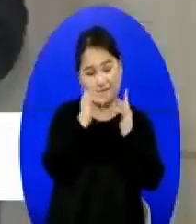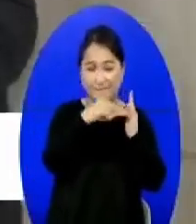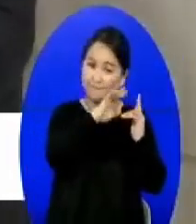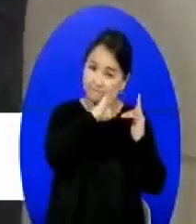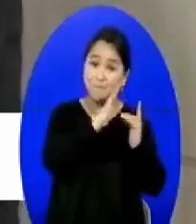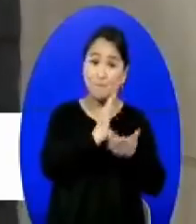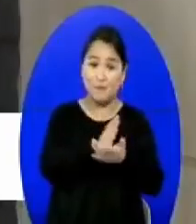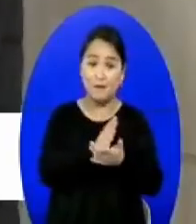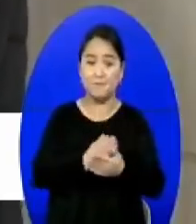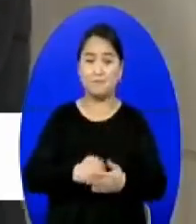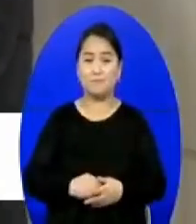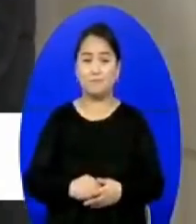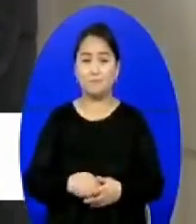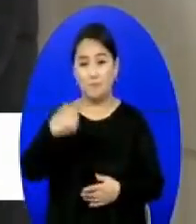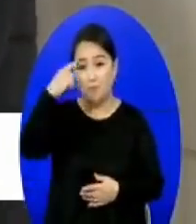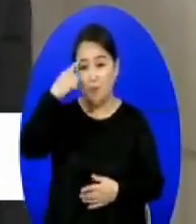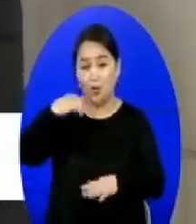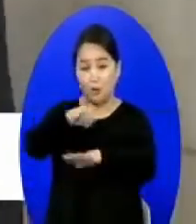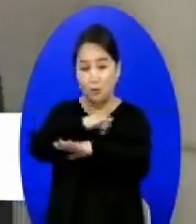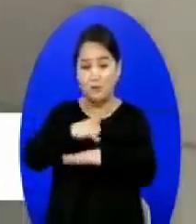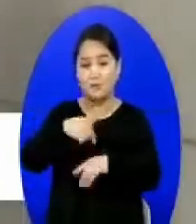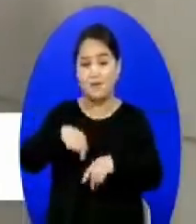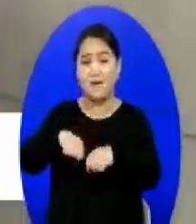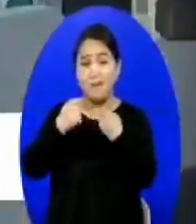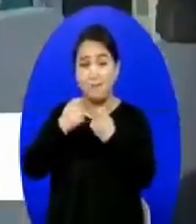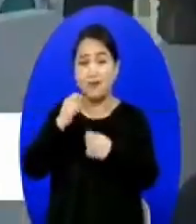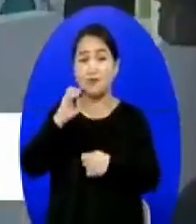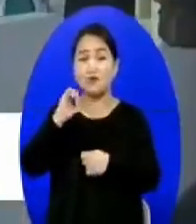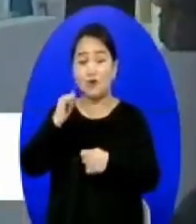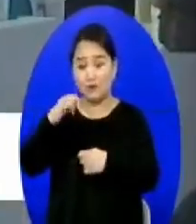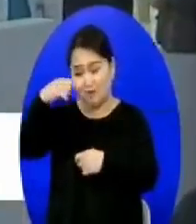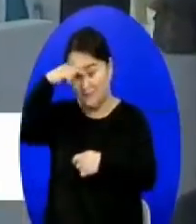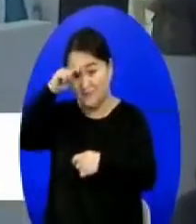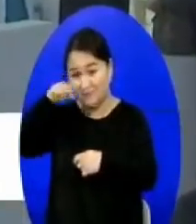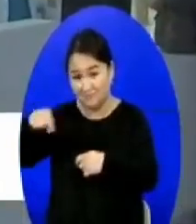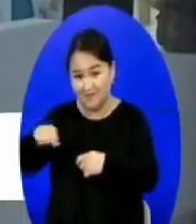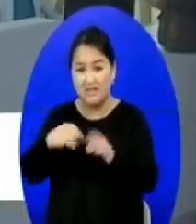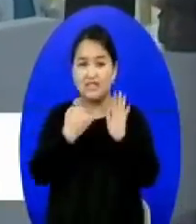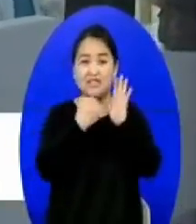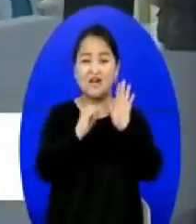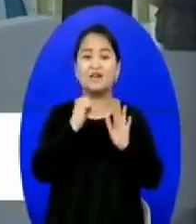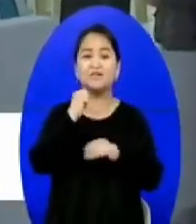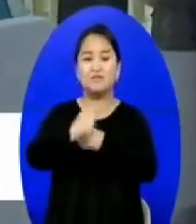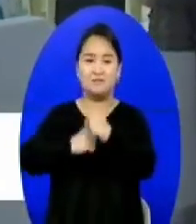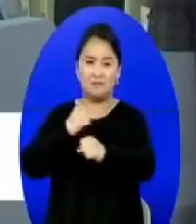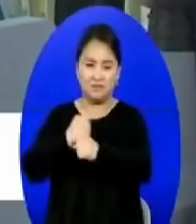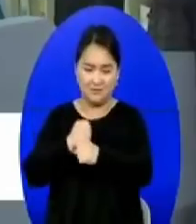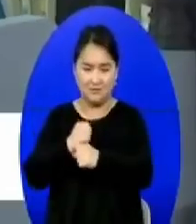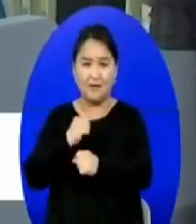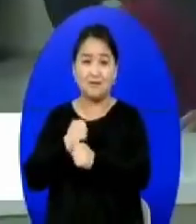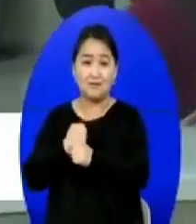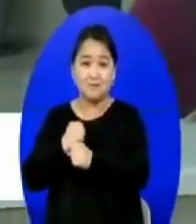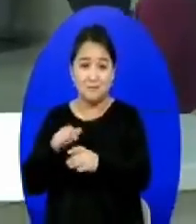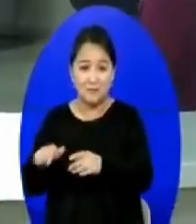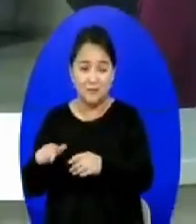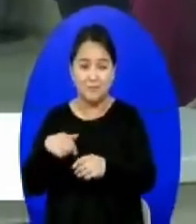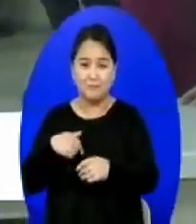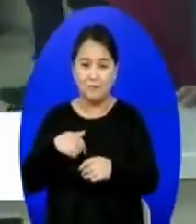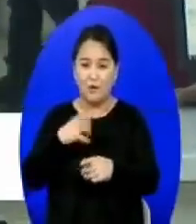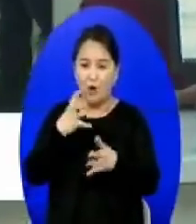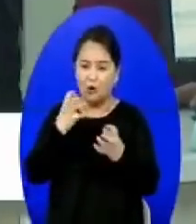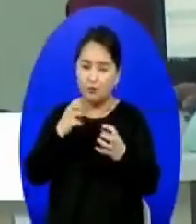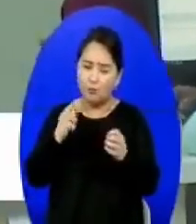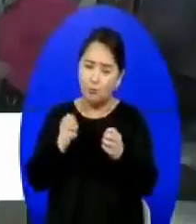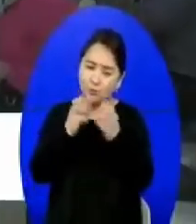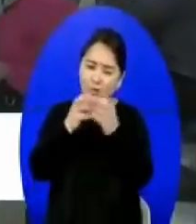байна. Монгол улсад гэмтэл сав судлалын салбар хөгжөөд 60 жил болж байна. Айгаа өгтөж иргэдэд чиглэсэн олон бүтээл ажил хийхээр салбарын төлөвлөлөд